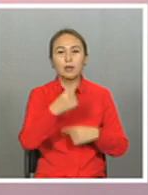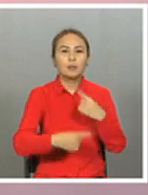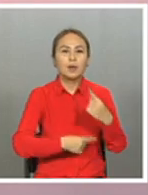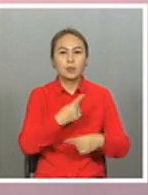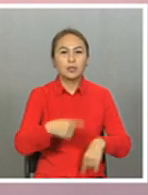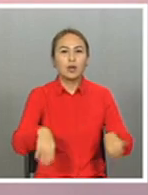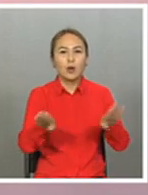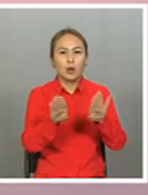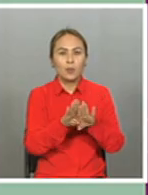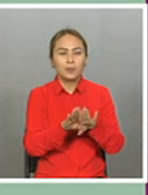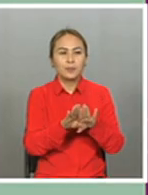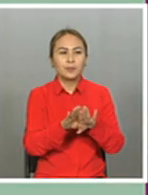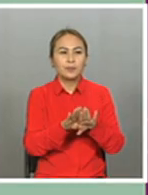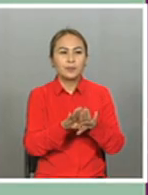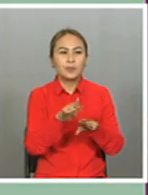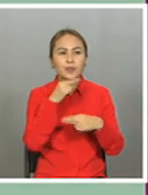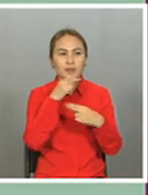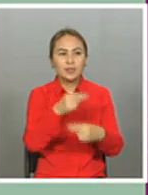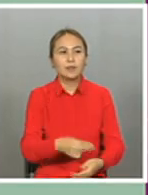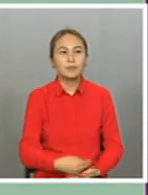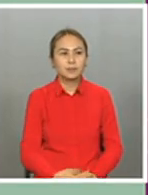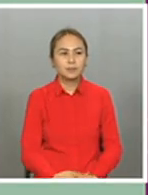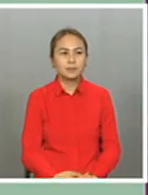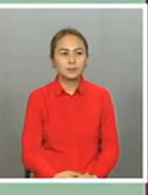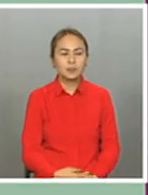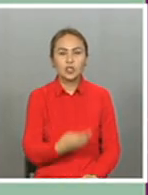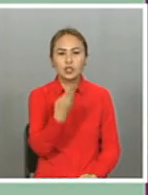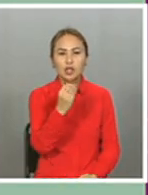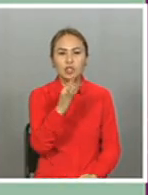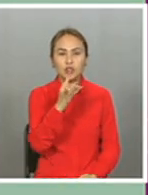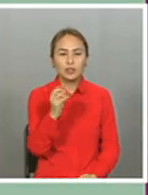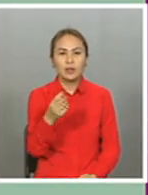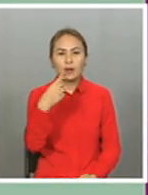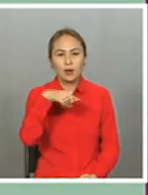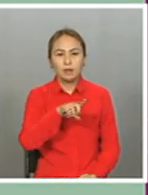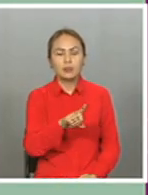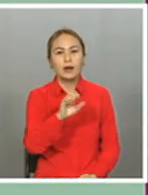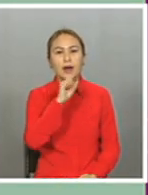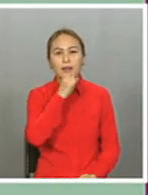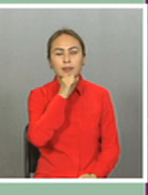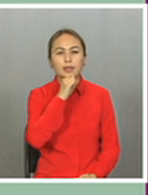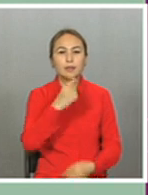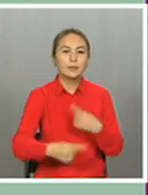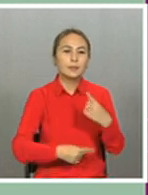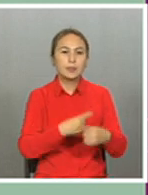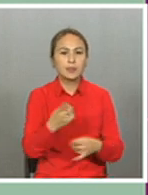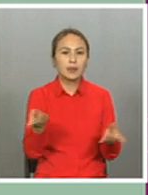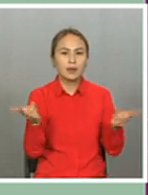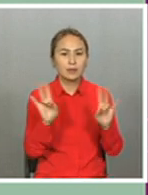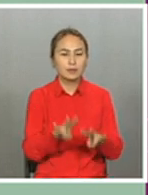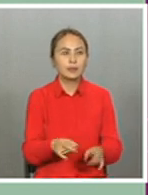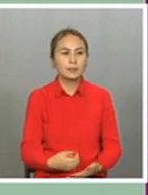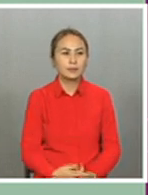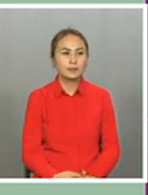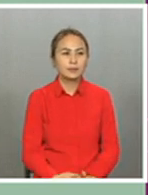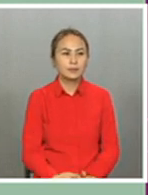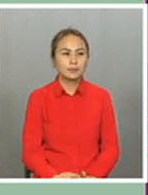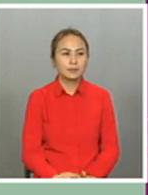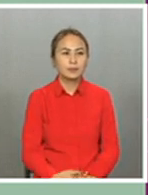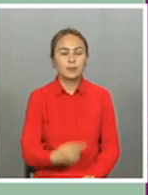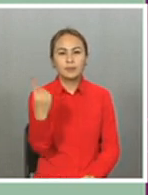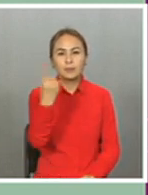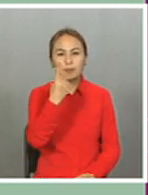назар аударайық. Шежіреде ата-баба тізбегін қараңдар.